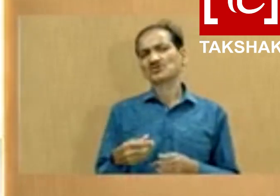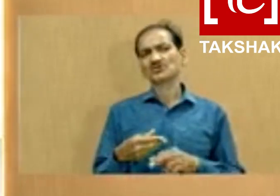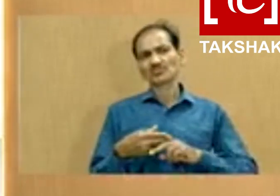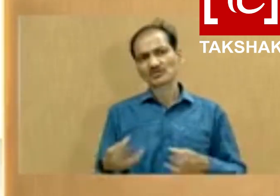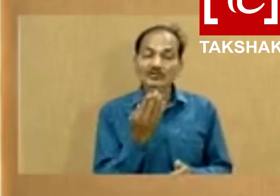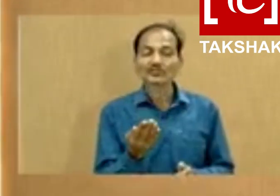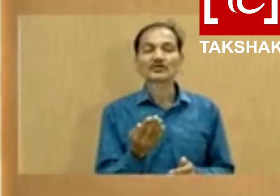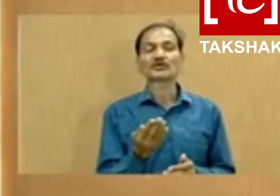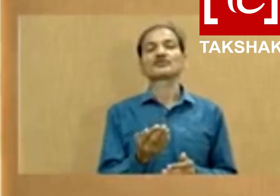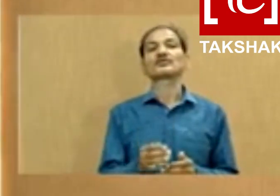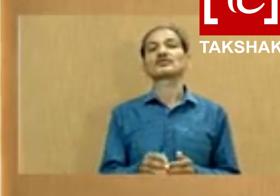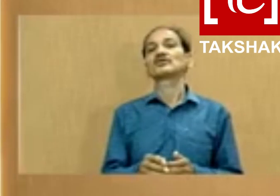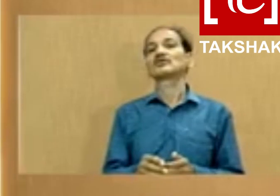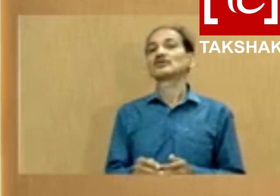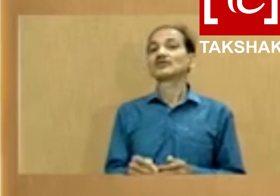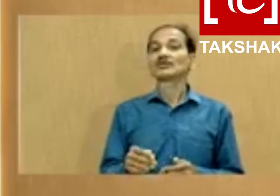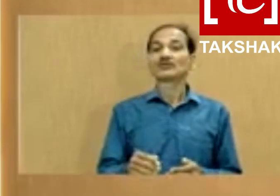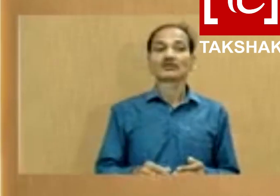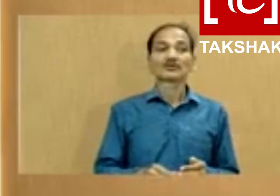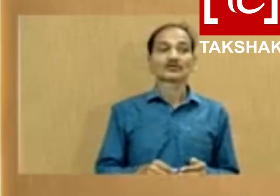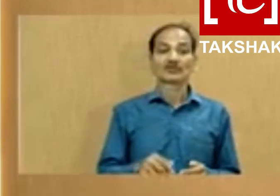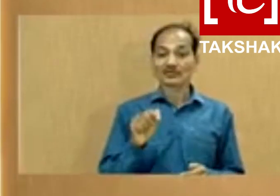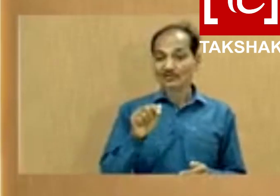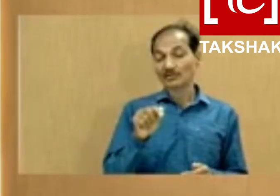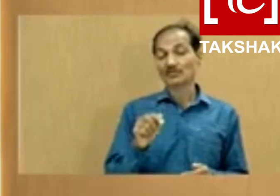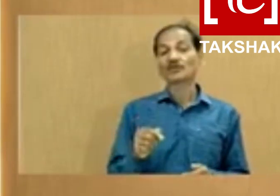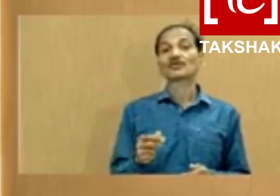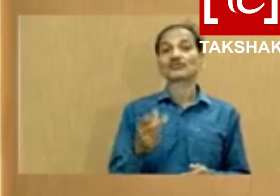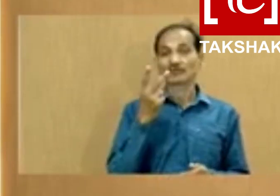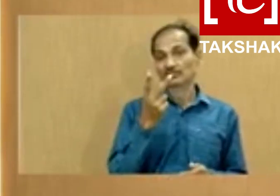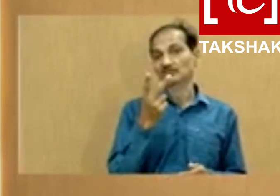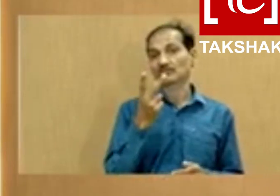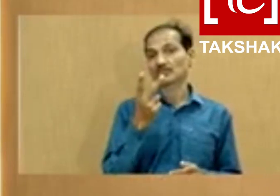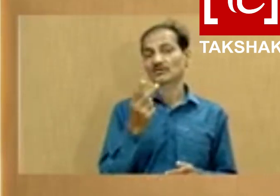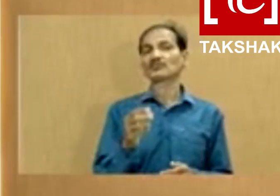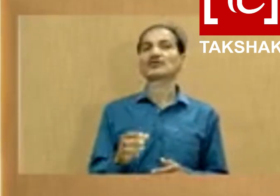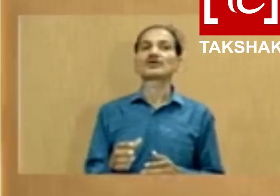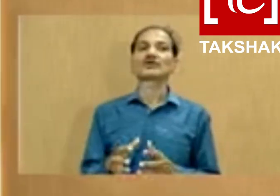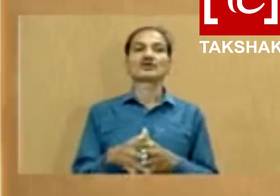କରିବେ। ଏଥର ନଜର ରଖିବା ବିଶ୍ୱ, ଦେଶ ଏବଂ ରାଜ୍ୟ ଉପରେ।